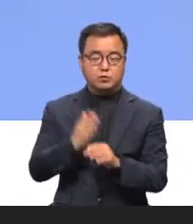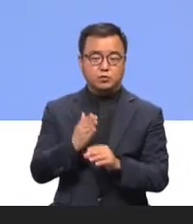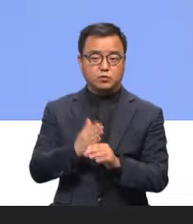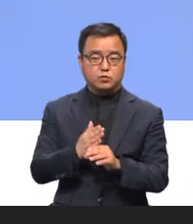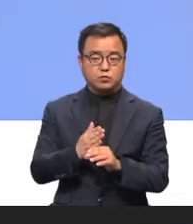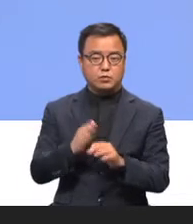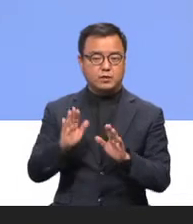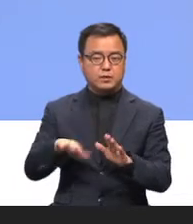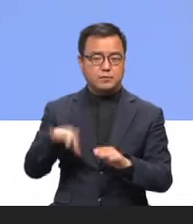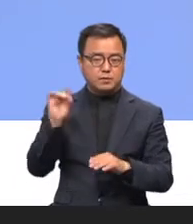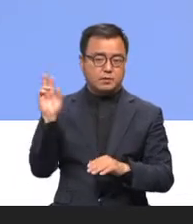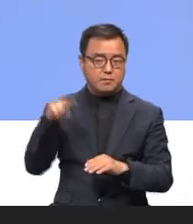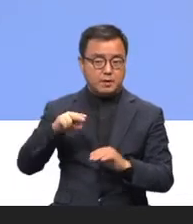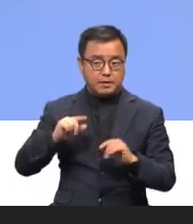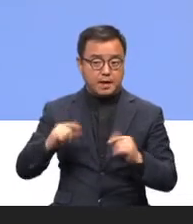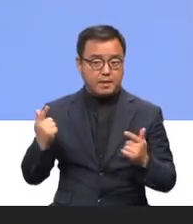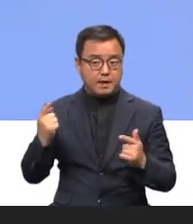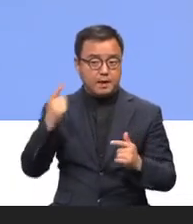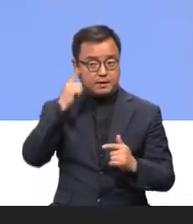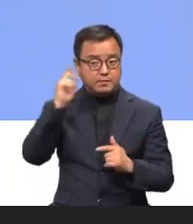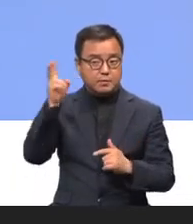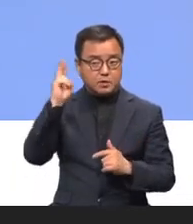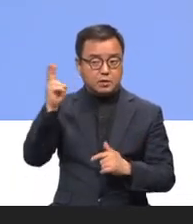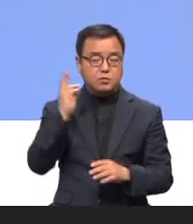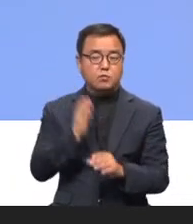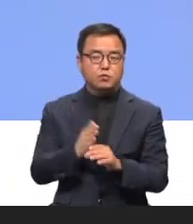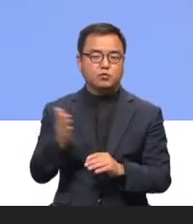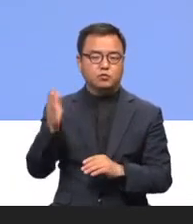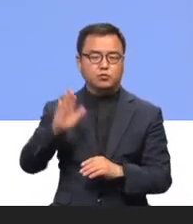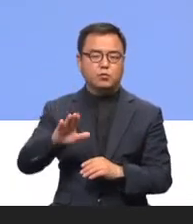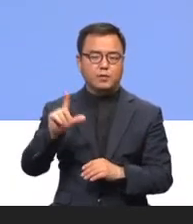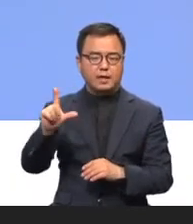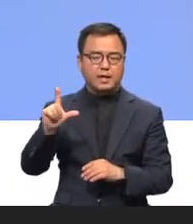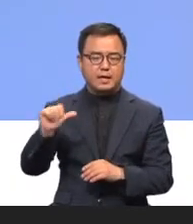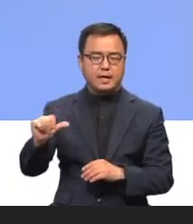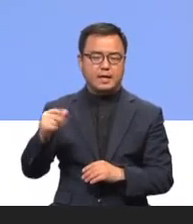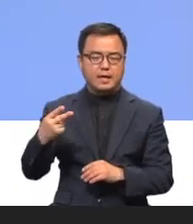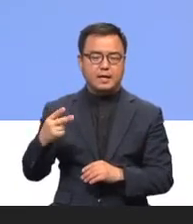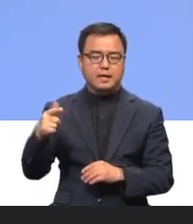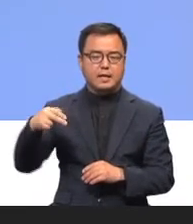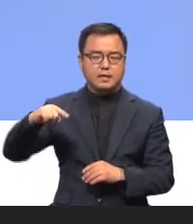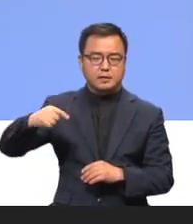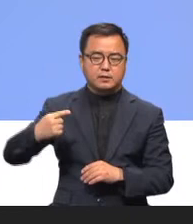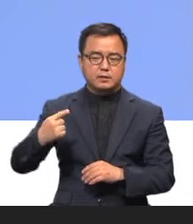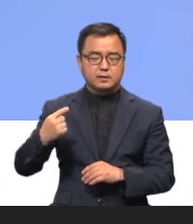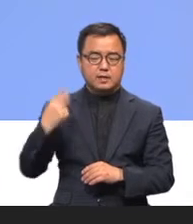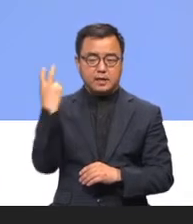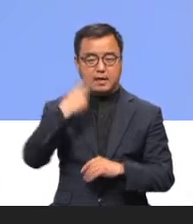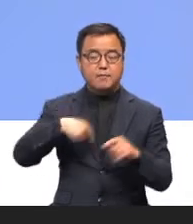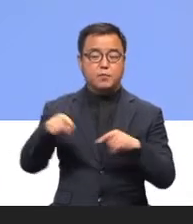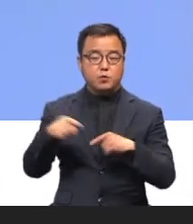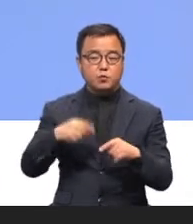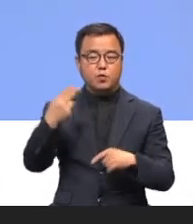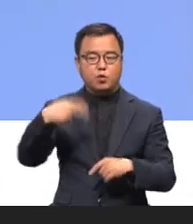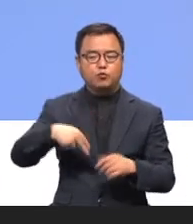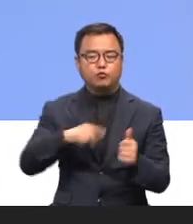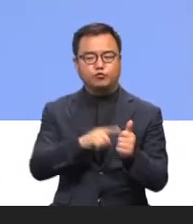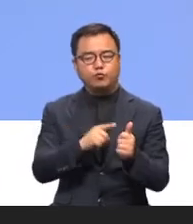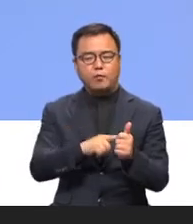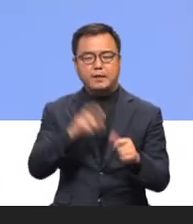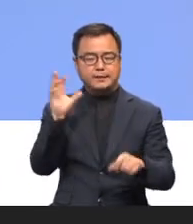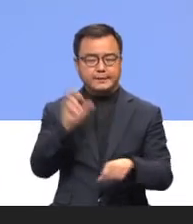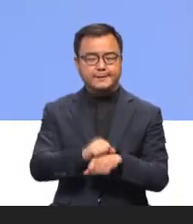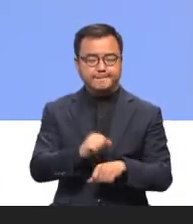맞는 것이 아니냐라는 그런 예측까지 나오고 있는데요. LA 다저스 감독인 데이브 로버츠 감독도 류현진 선수의 호투에